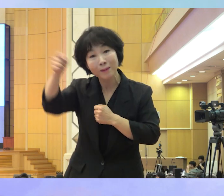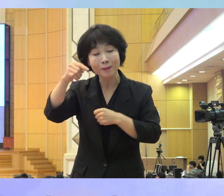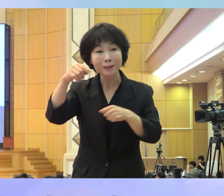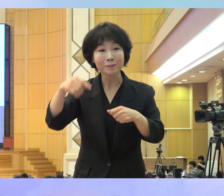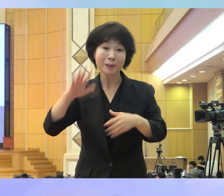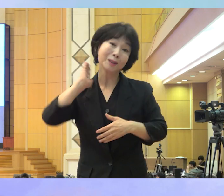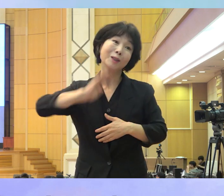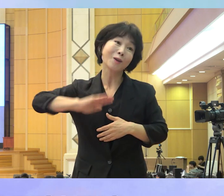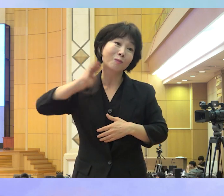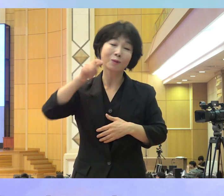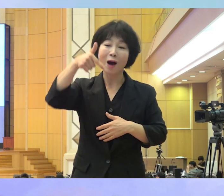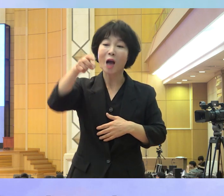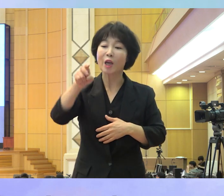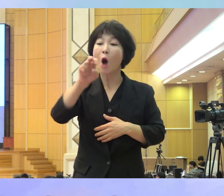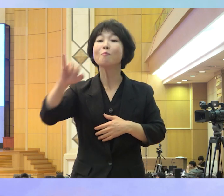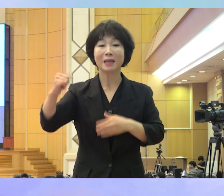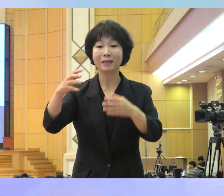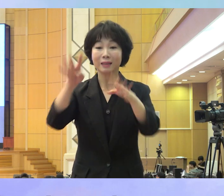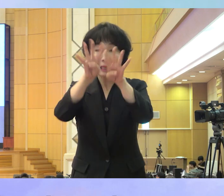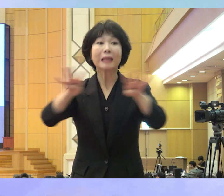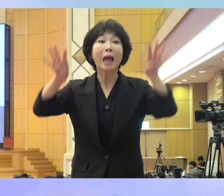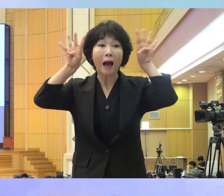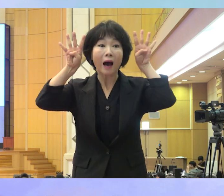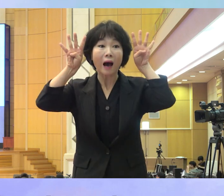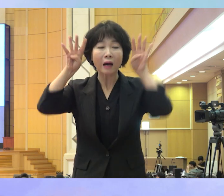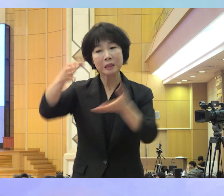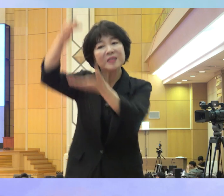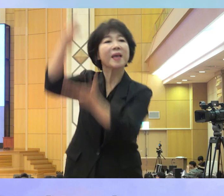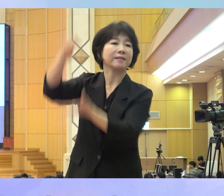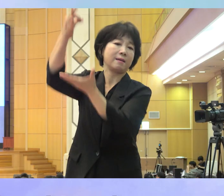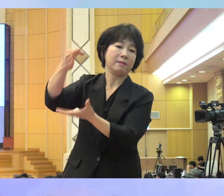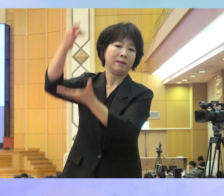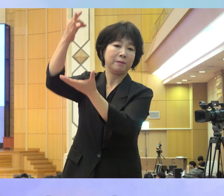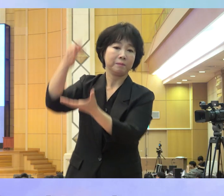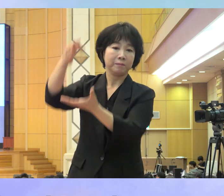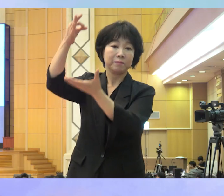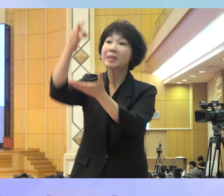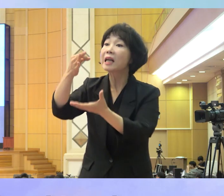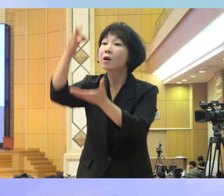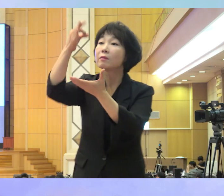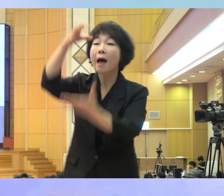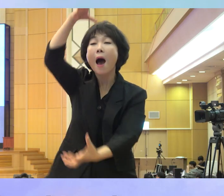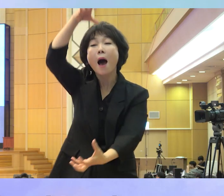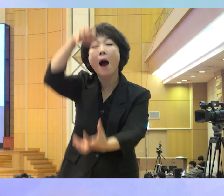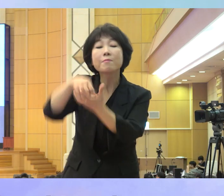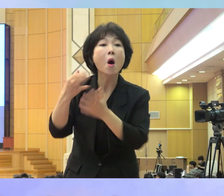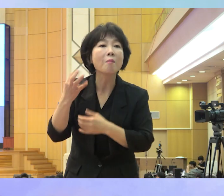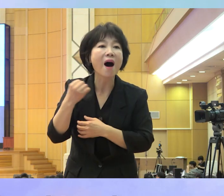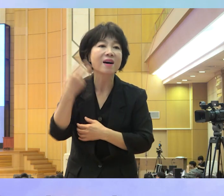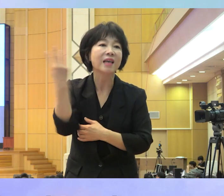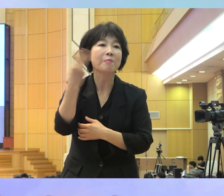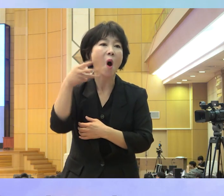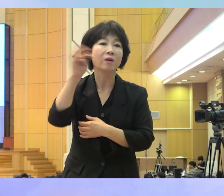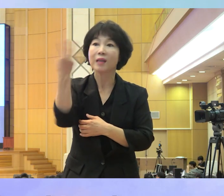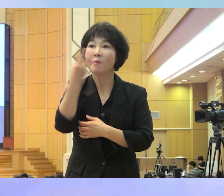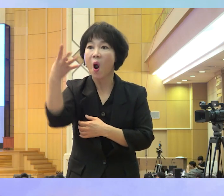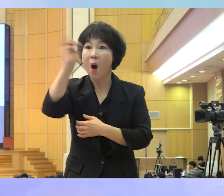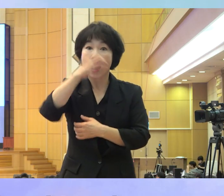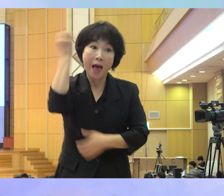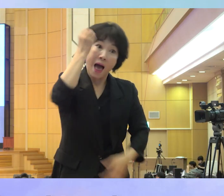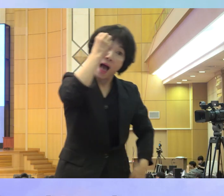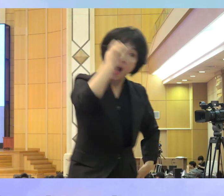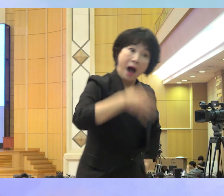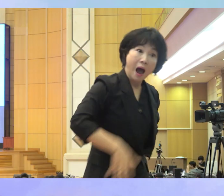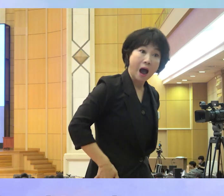지금 그 자산을 그 당시에 그분이 말해 3천억이나 3천억. 그럼 30년 전에